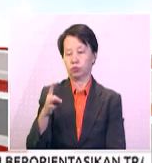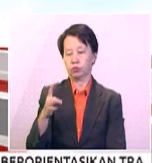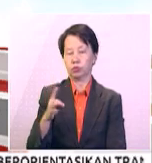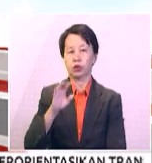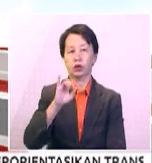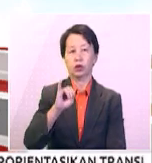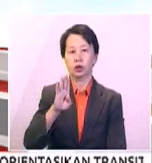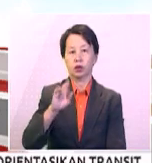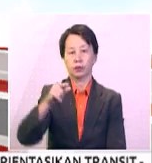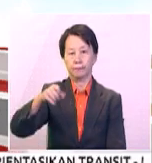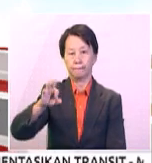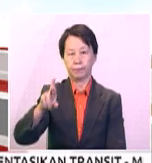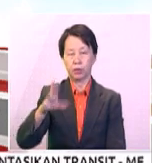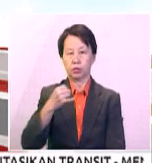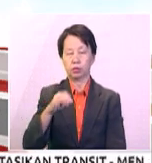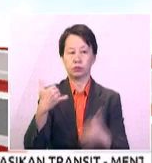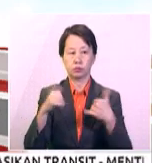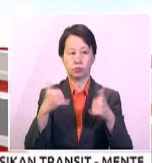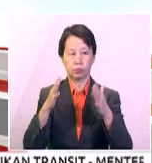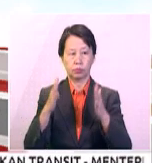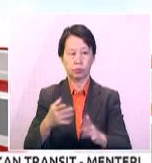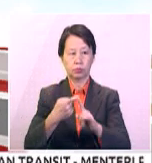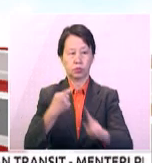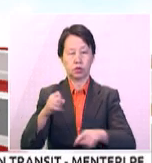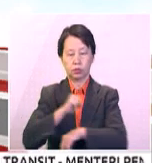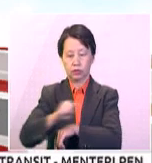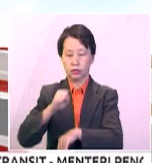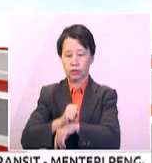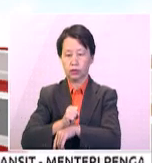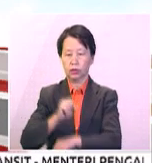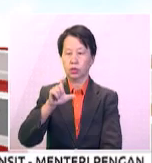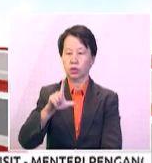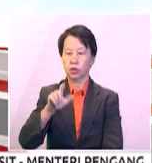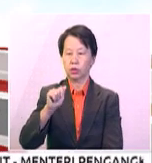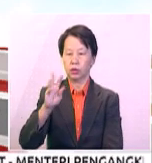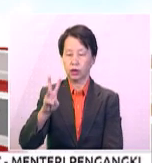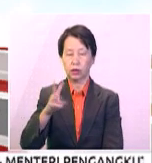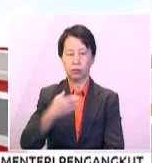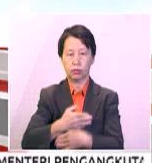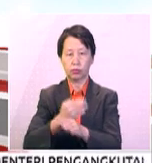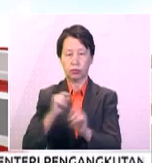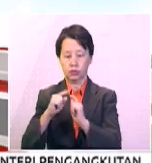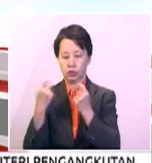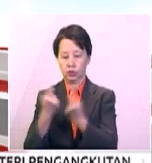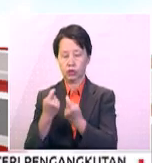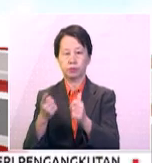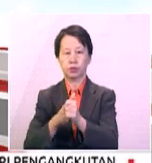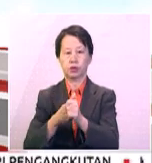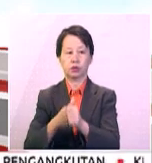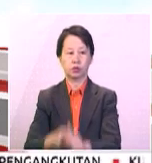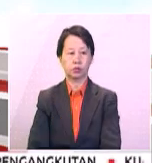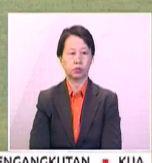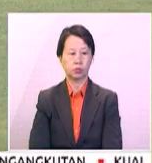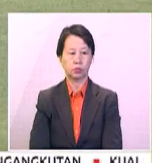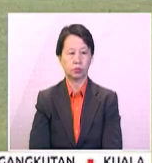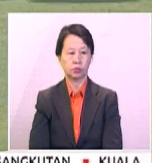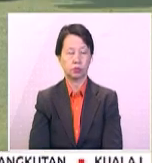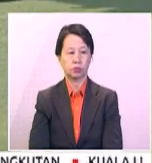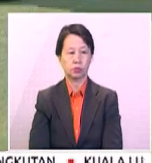Muhammad Iqbal Basri dan pemain dari Singapura Lau Wee Jin yang membentuk kumpulan pendahulu.